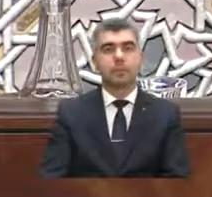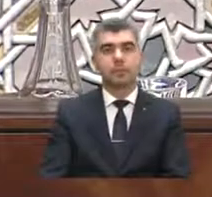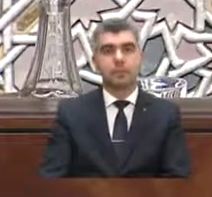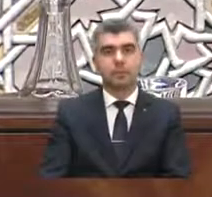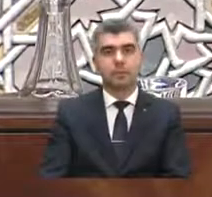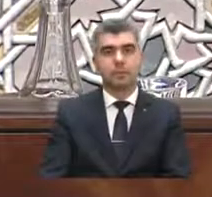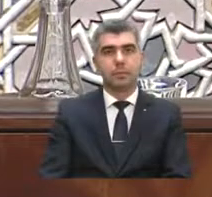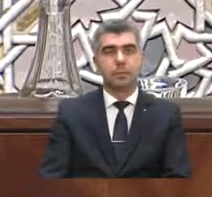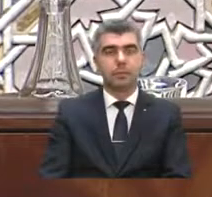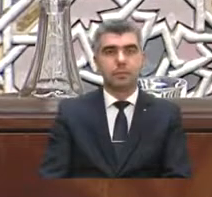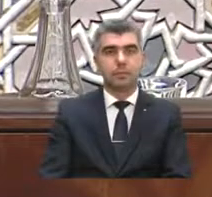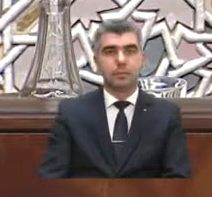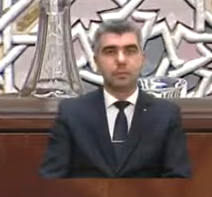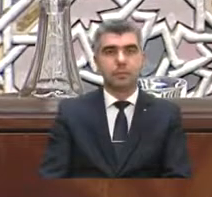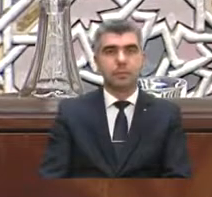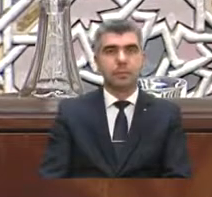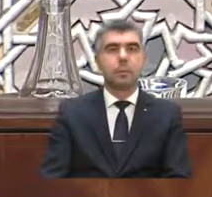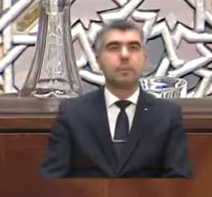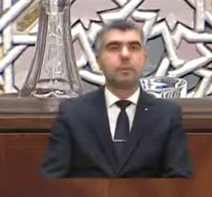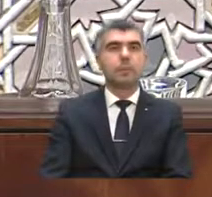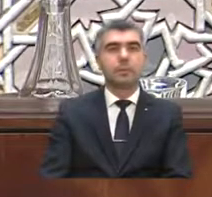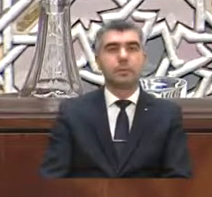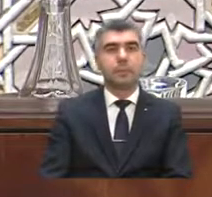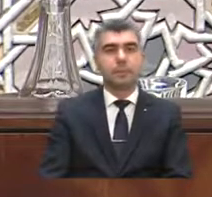تفضل سيد النائب.